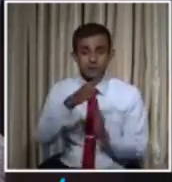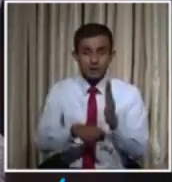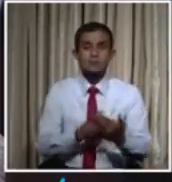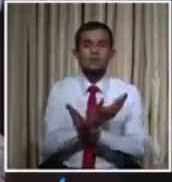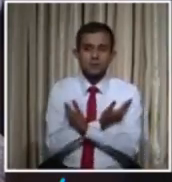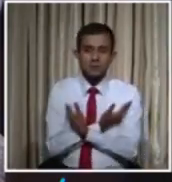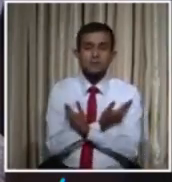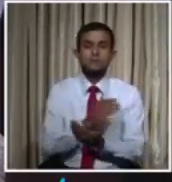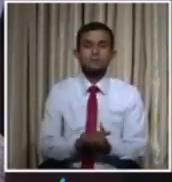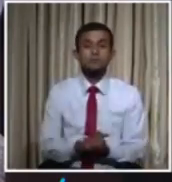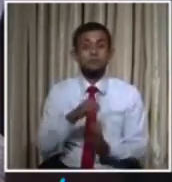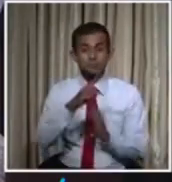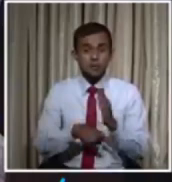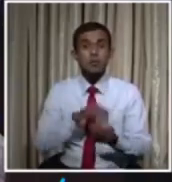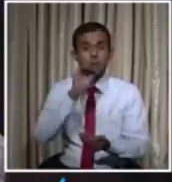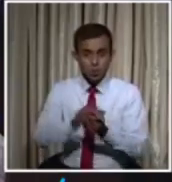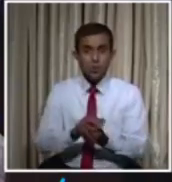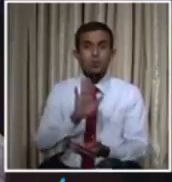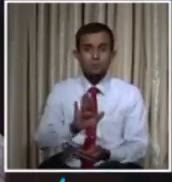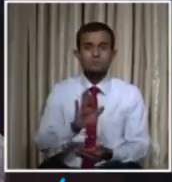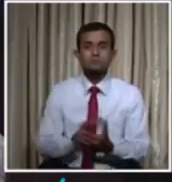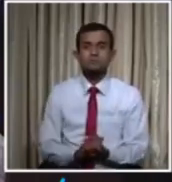ආදරේ. මේ රට අපි රැකගන්නට ඕන.